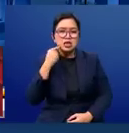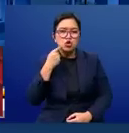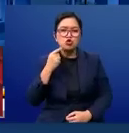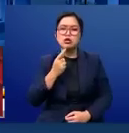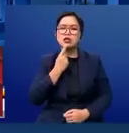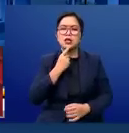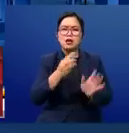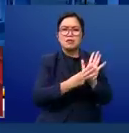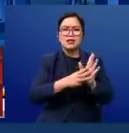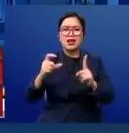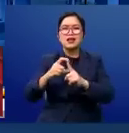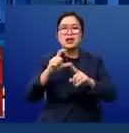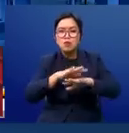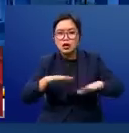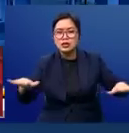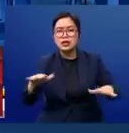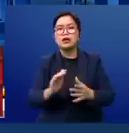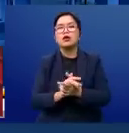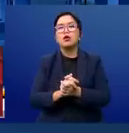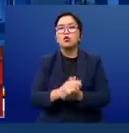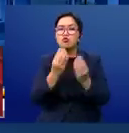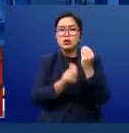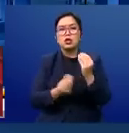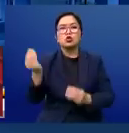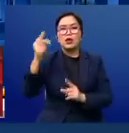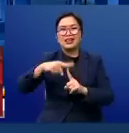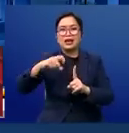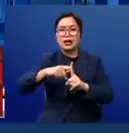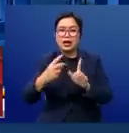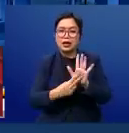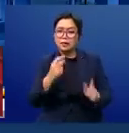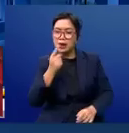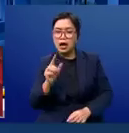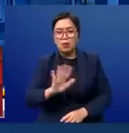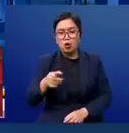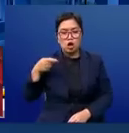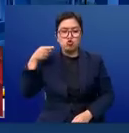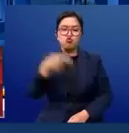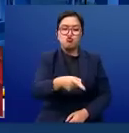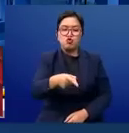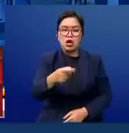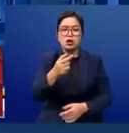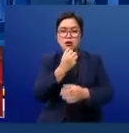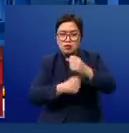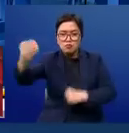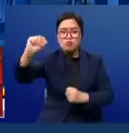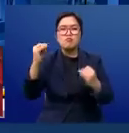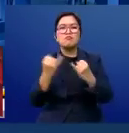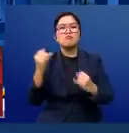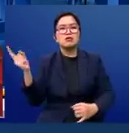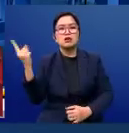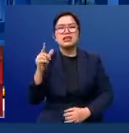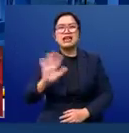wakil ketua umum PKN Johnny G plate menyatakan jika tidak ingin ada tuduhan makar Maka jangan melakukan tindakan yang menjurus pada